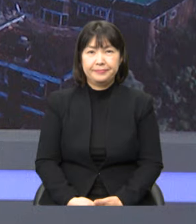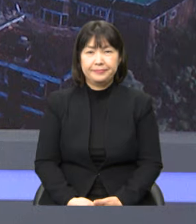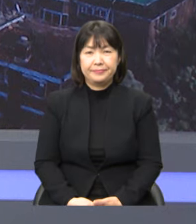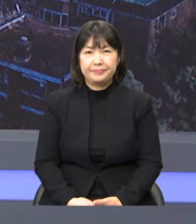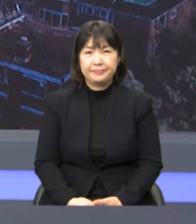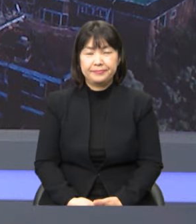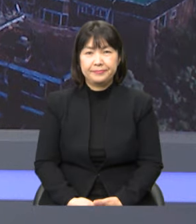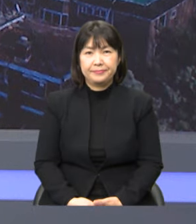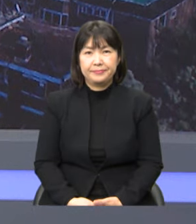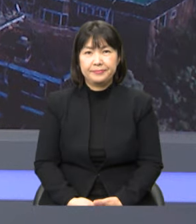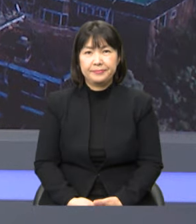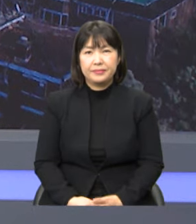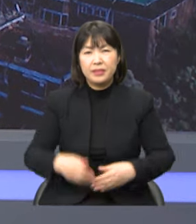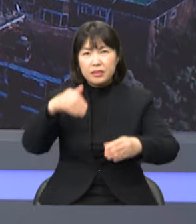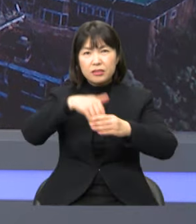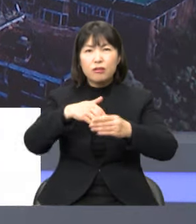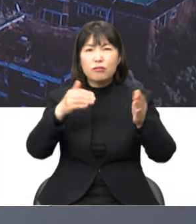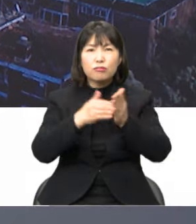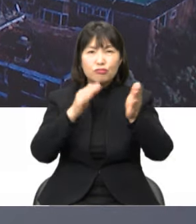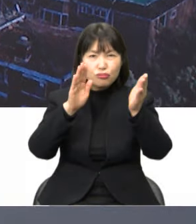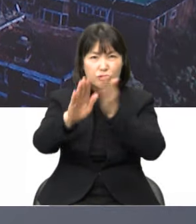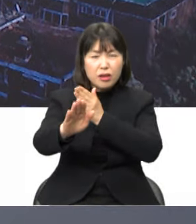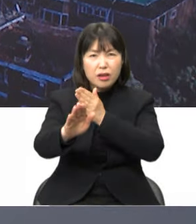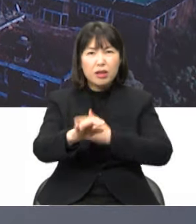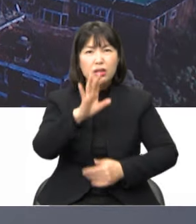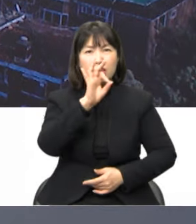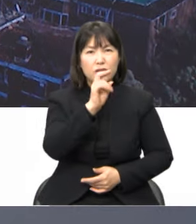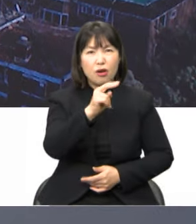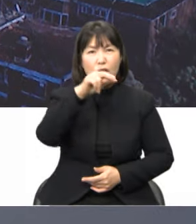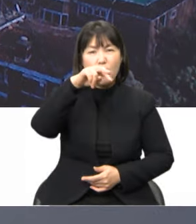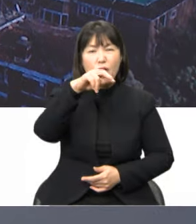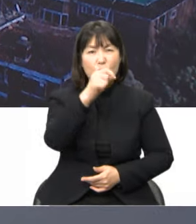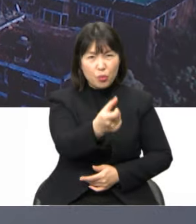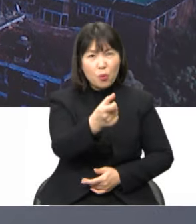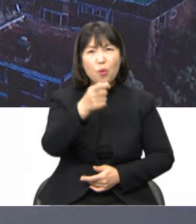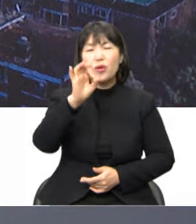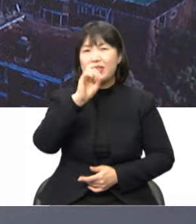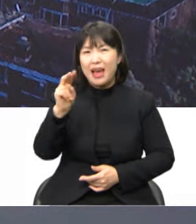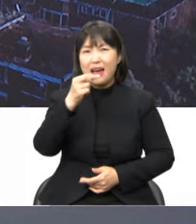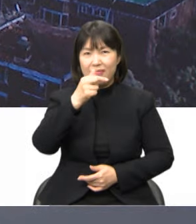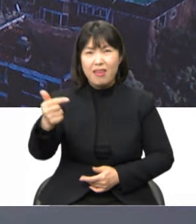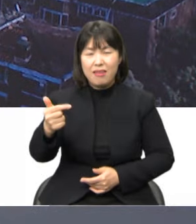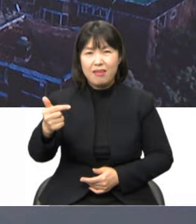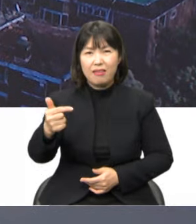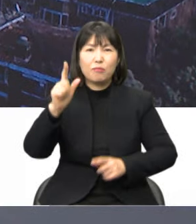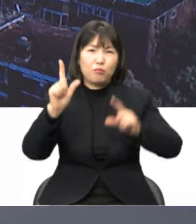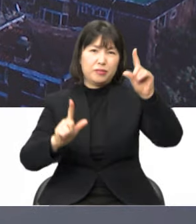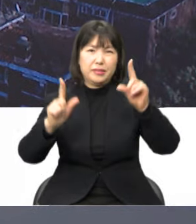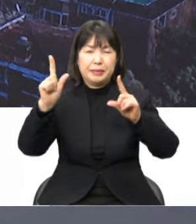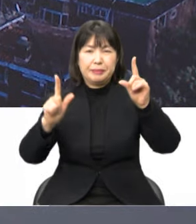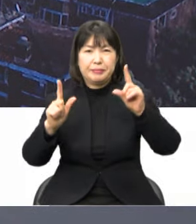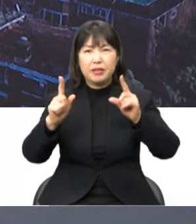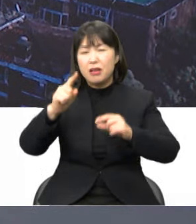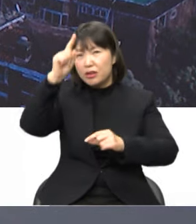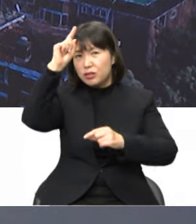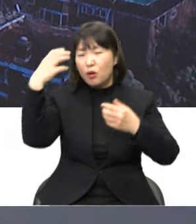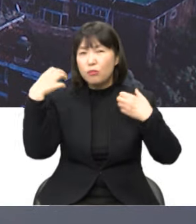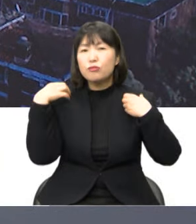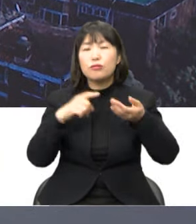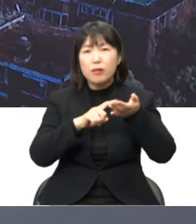회입니다 총선이 끝난 뒤 여소야대 구조가 이어지면서 연초 정부가 발표했던 재건축